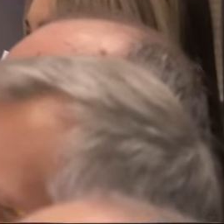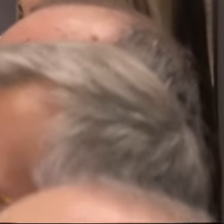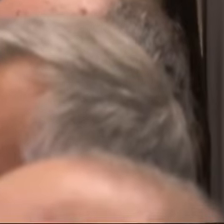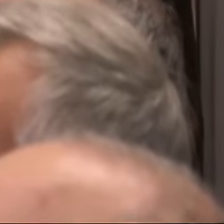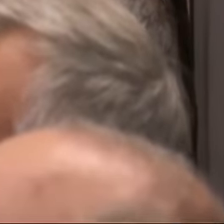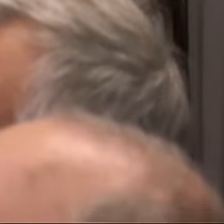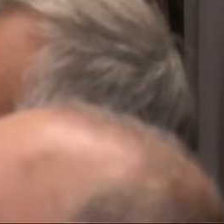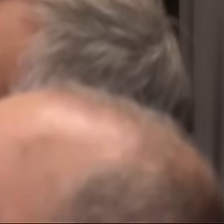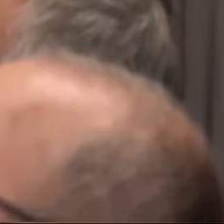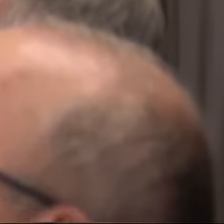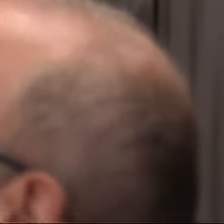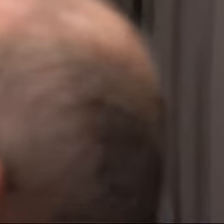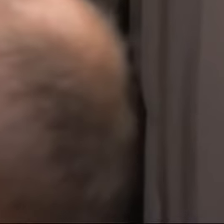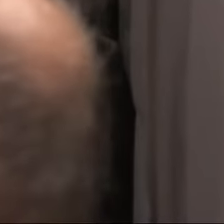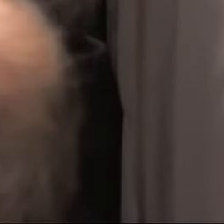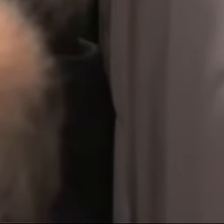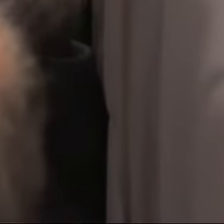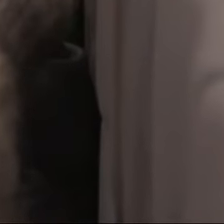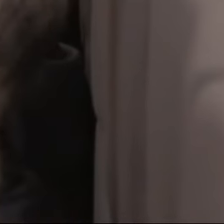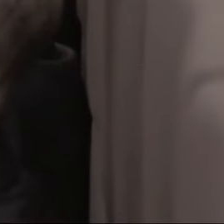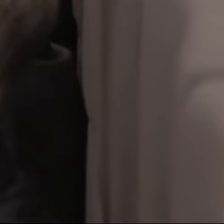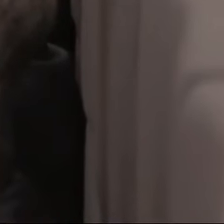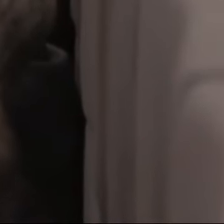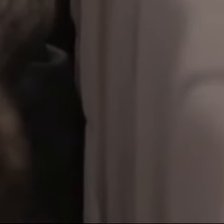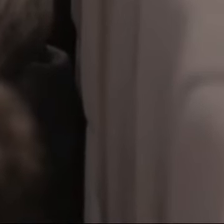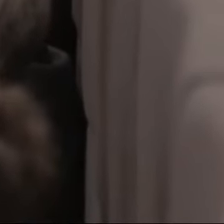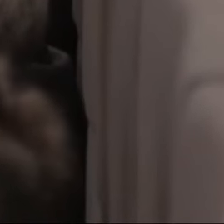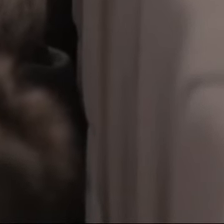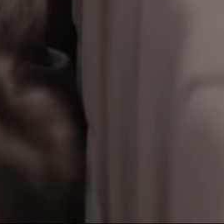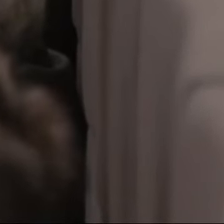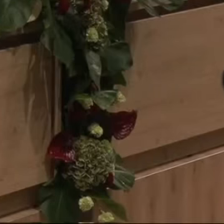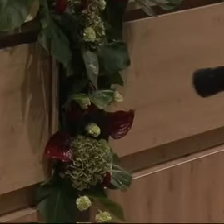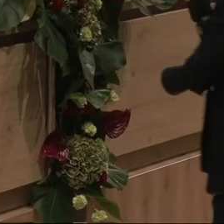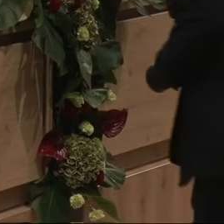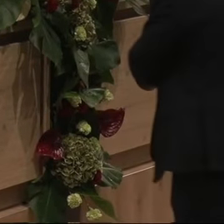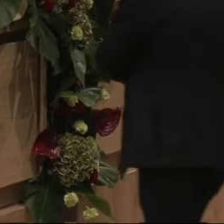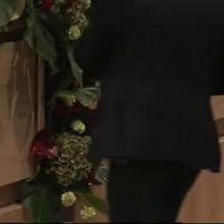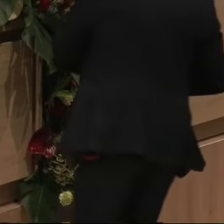Witam pana Tadeusza Kaczora, honorowego konsula generalnego Węgier.